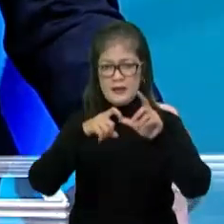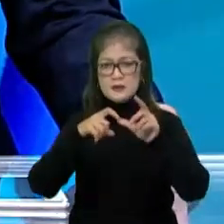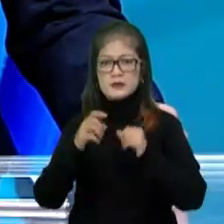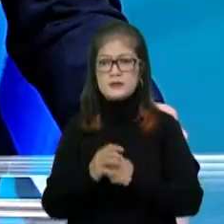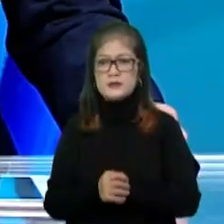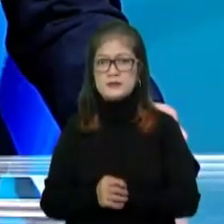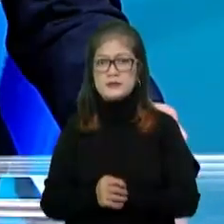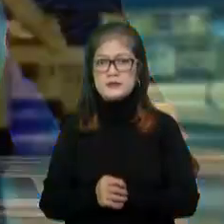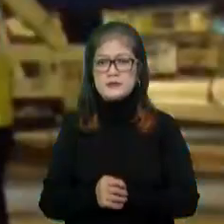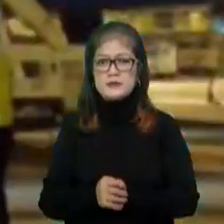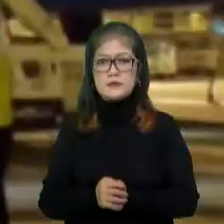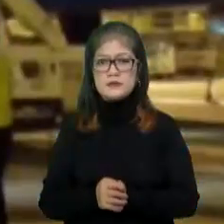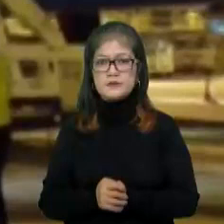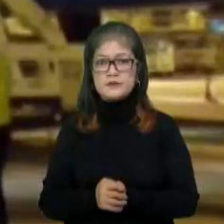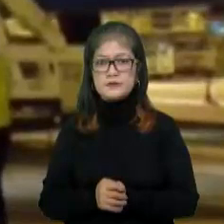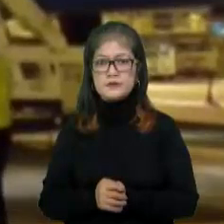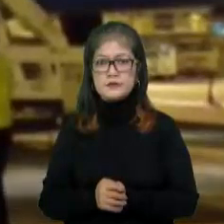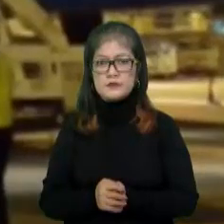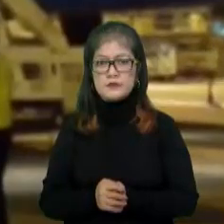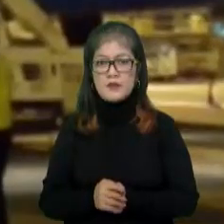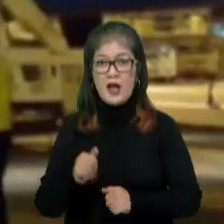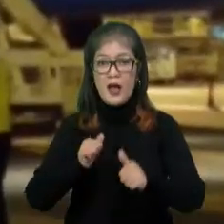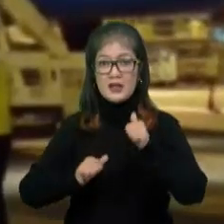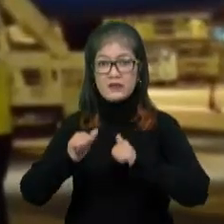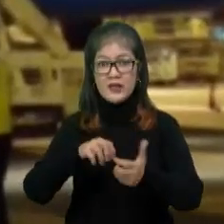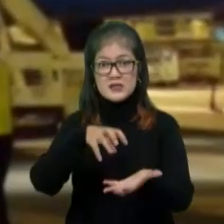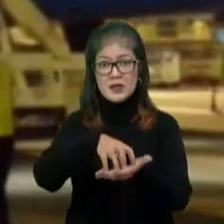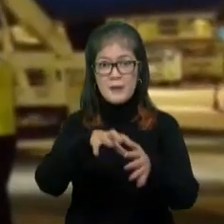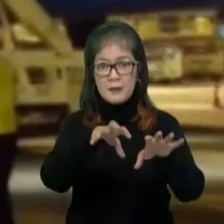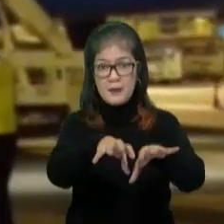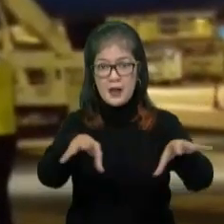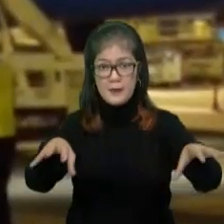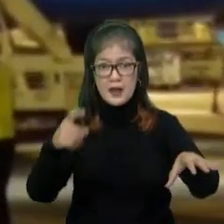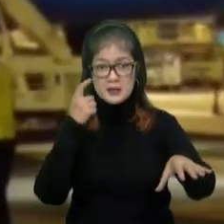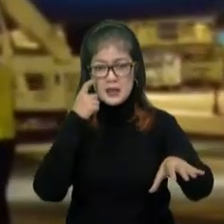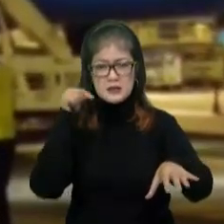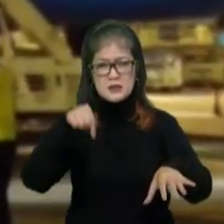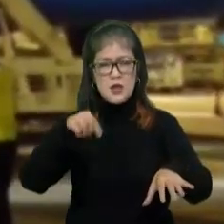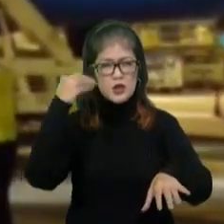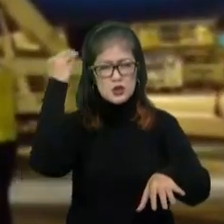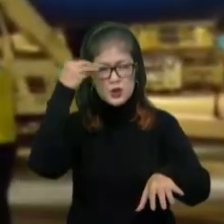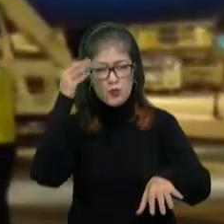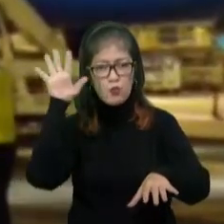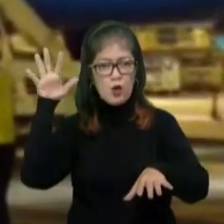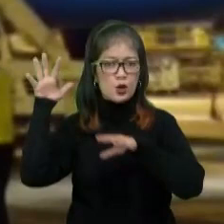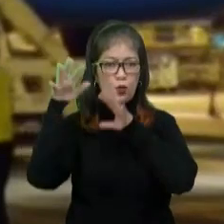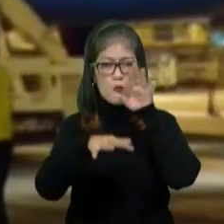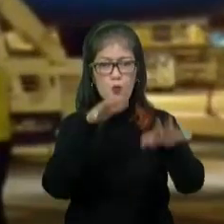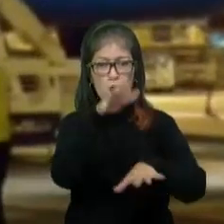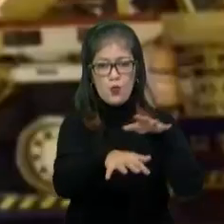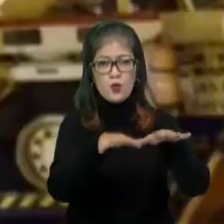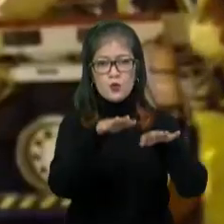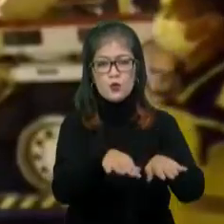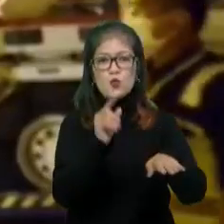JIS. Aktivitas kargo Bandara Soekarno-Hatta, Tangerang Selasa dini hari tadi disibukkan dengan kedatangan logistik balap